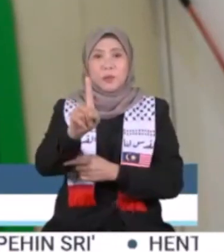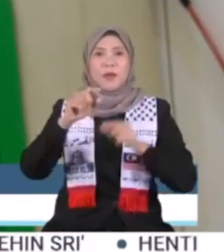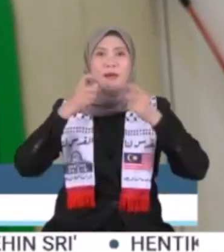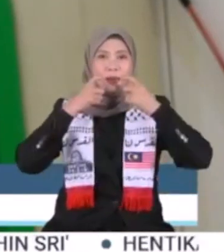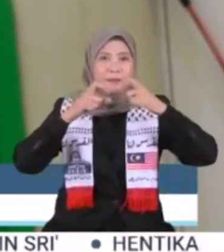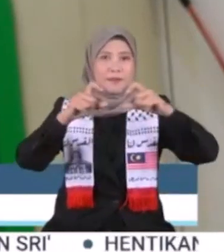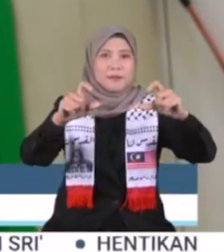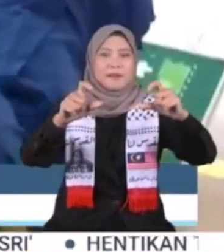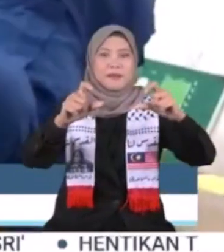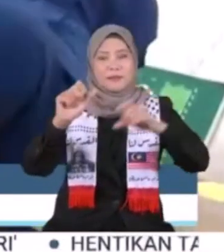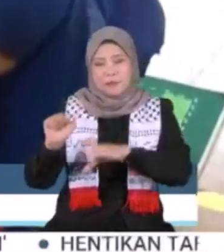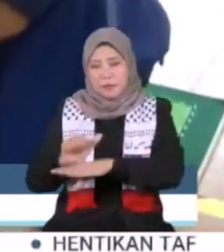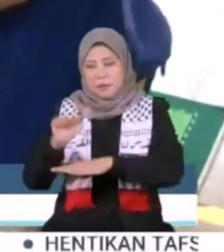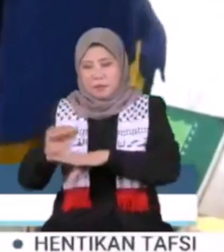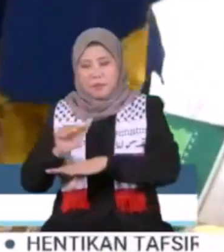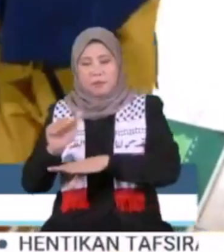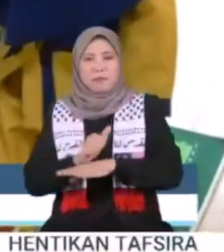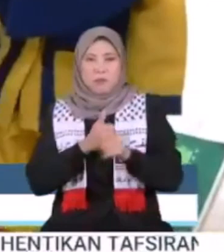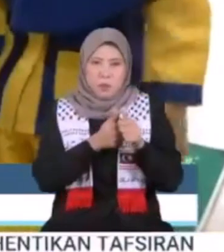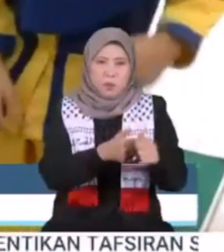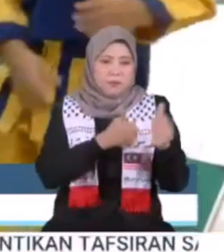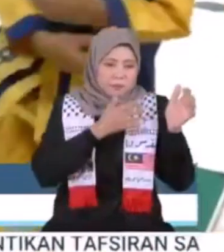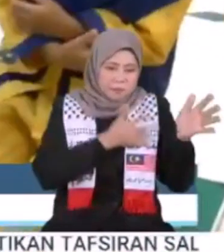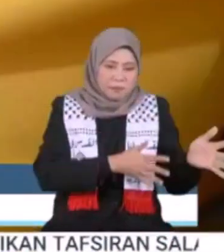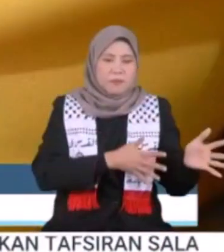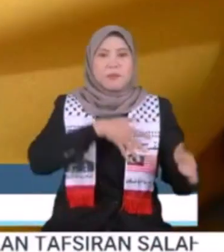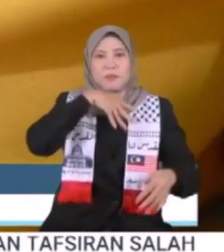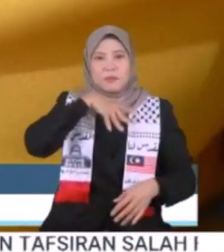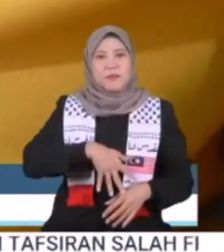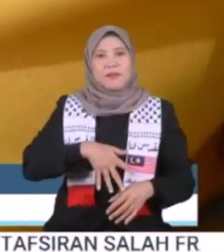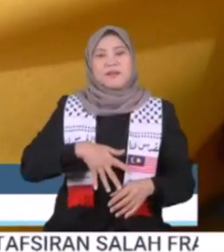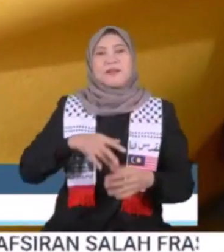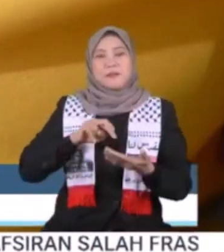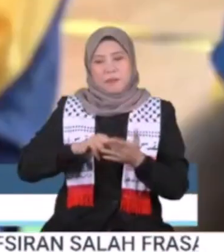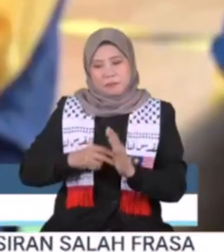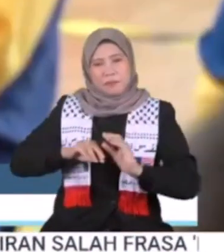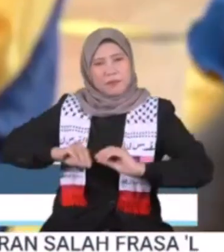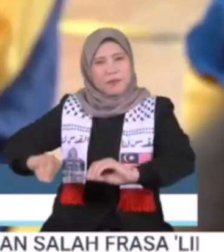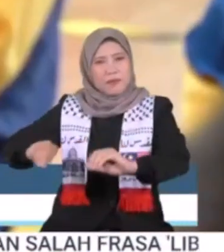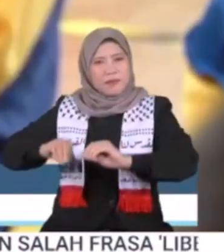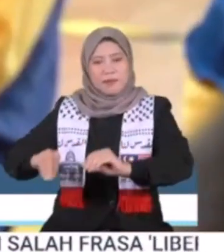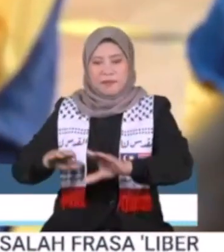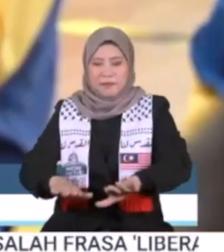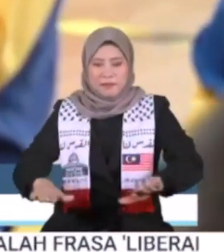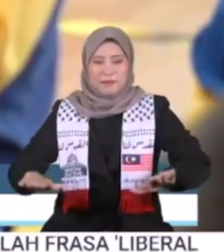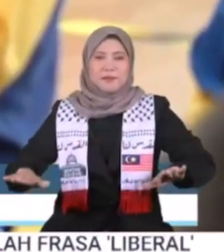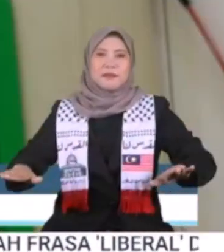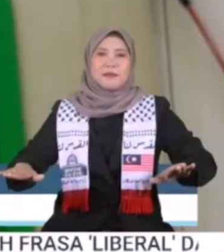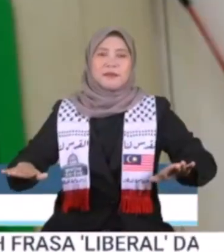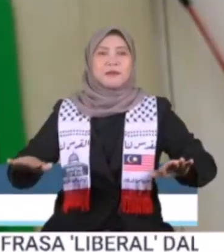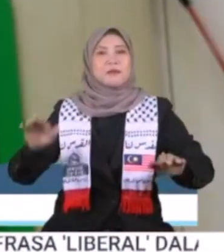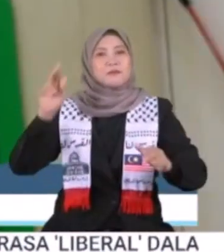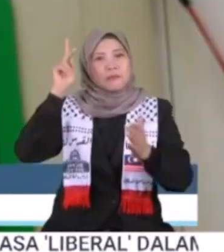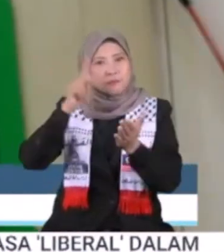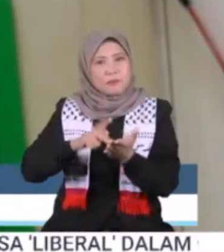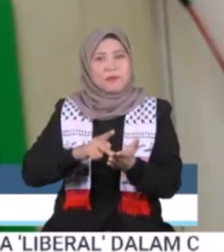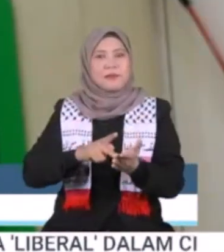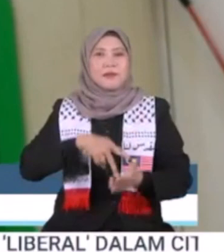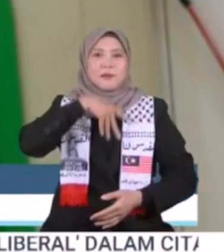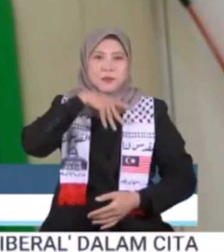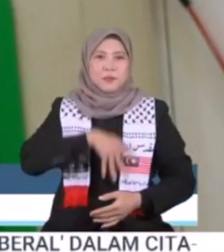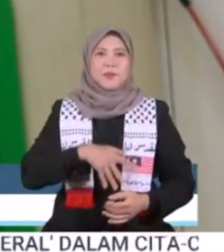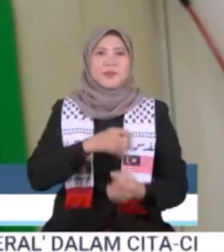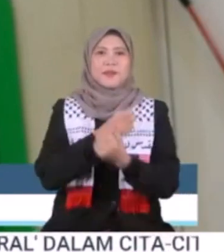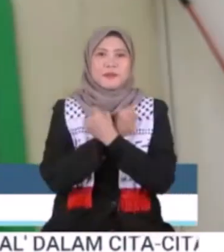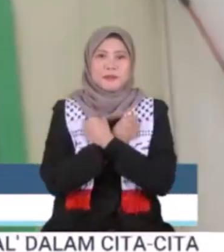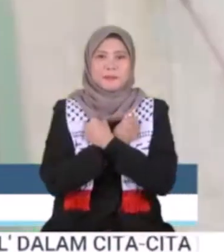dan amalan-amalan setiap amalan Rasulullah. Walaupun sekecil-kecil amalan pun kita perkenalkan kepada anak-anak untuk diorang mengenali Rasulullah dan